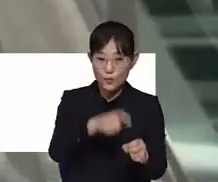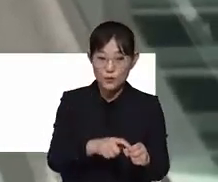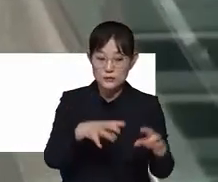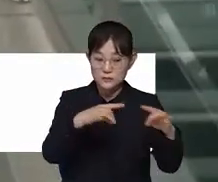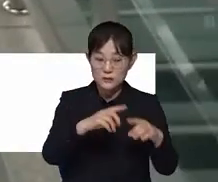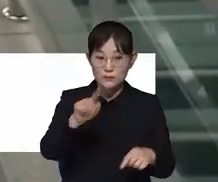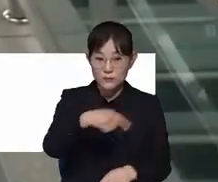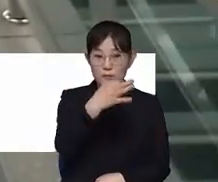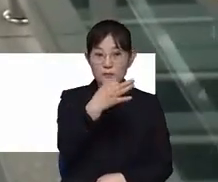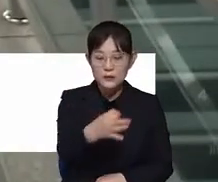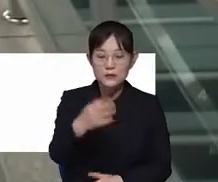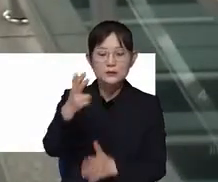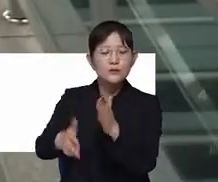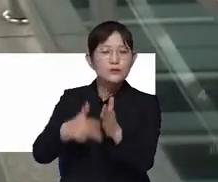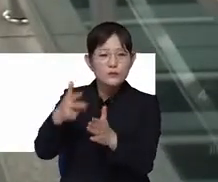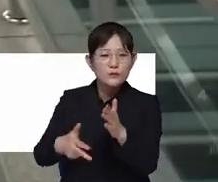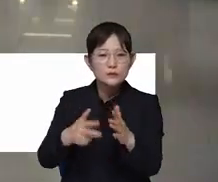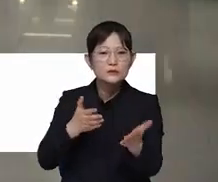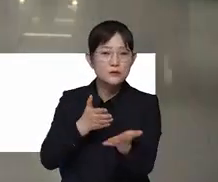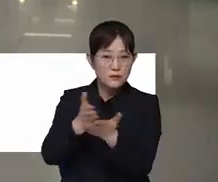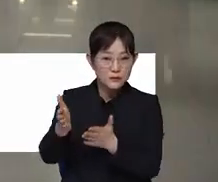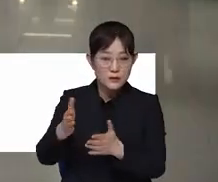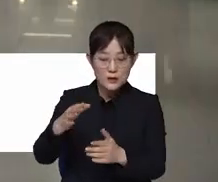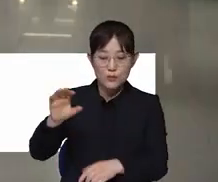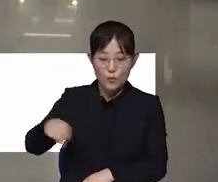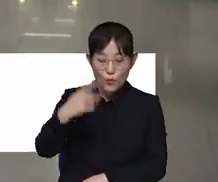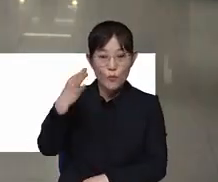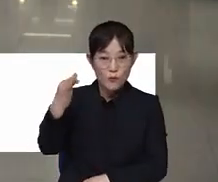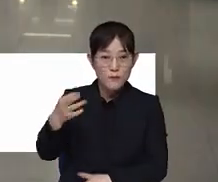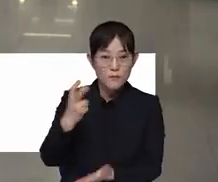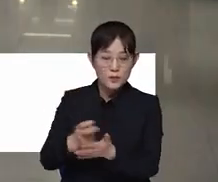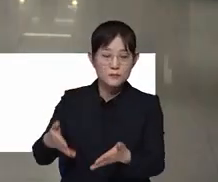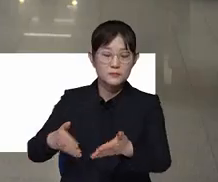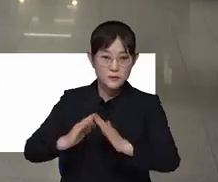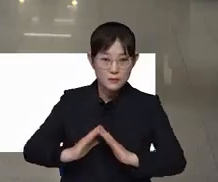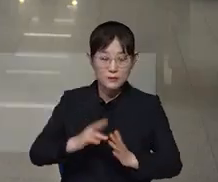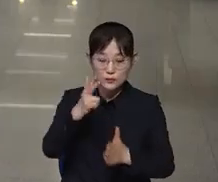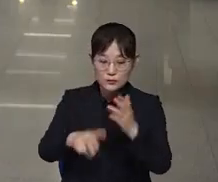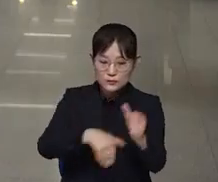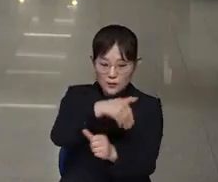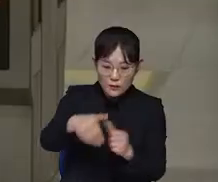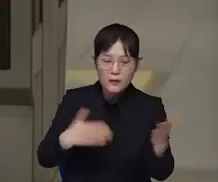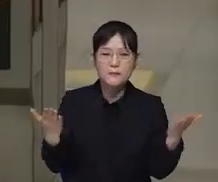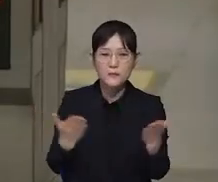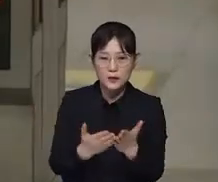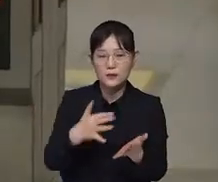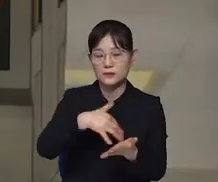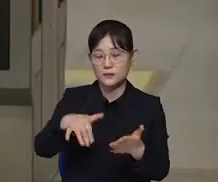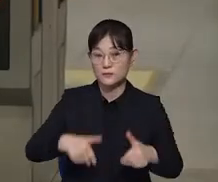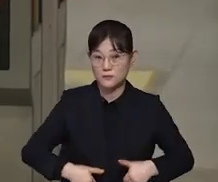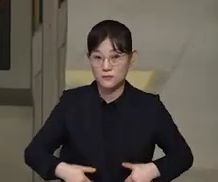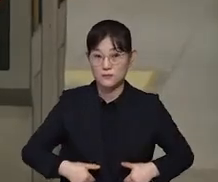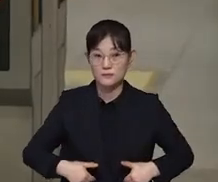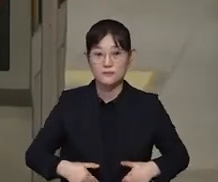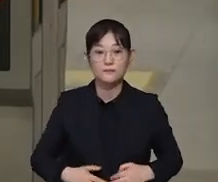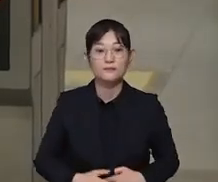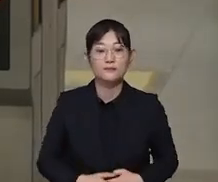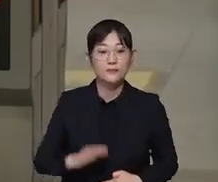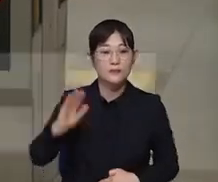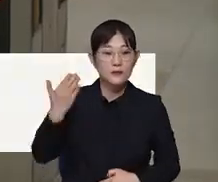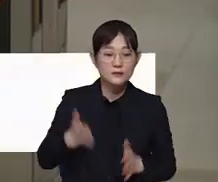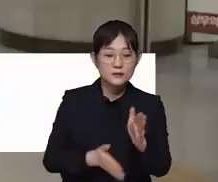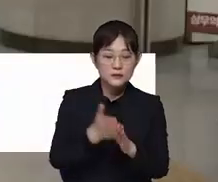철도 전용 전기요금제를 신설하고 기본요금도 철도의 상황을 고려해 책정해야 한다고 요구했습니다.